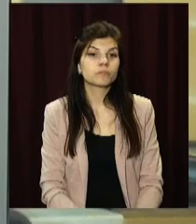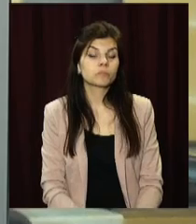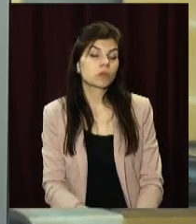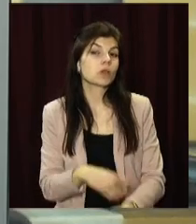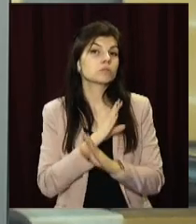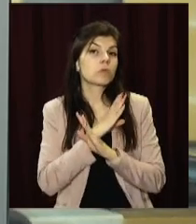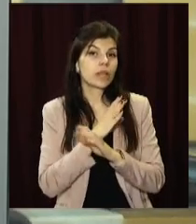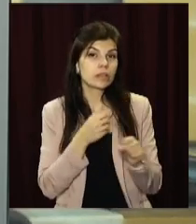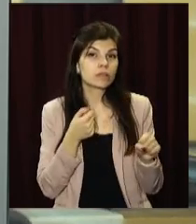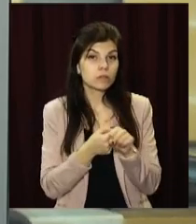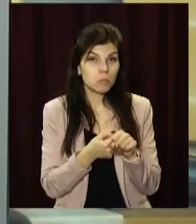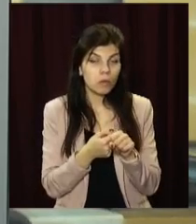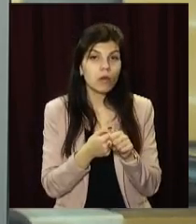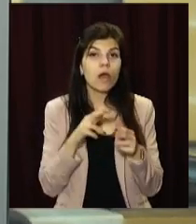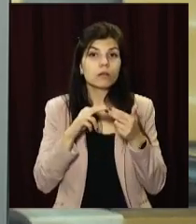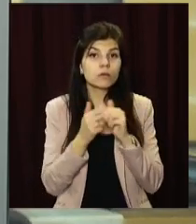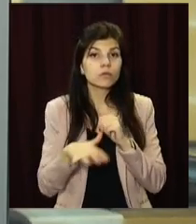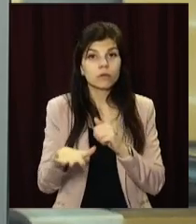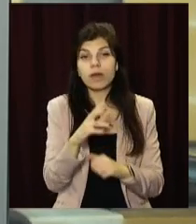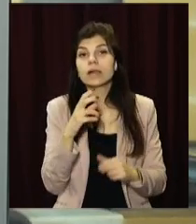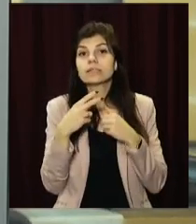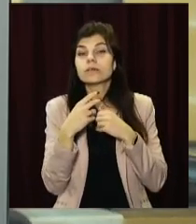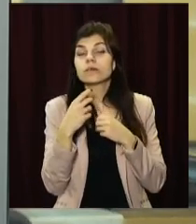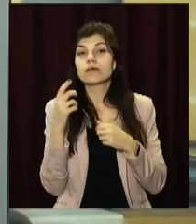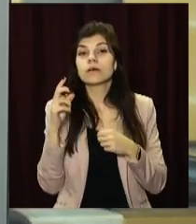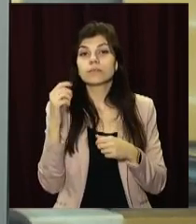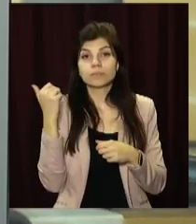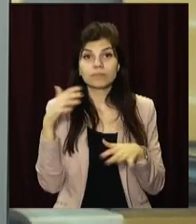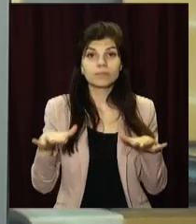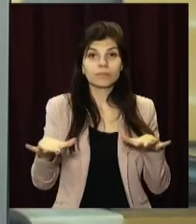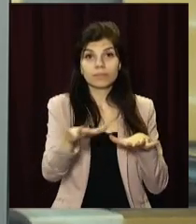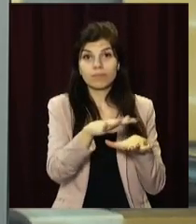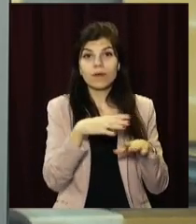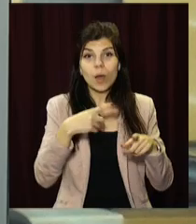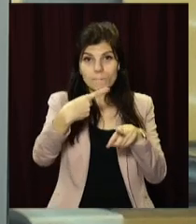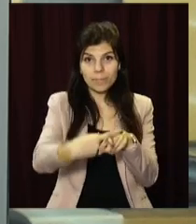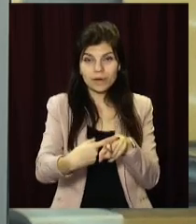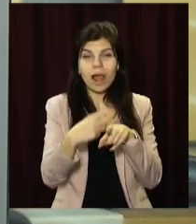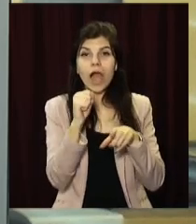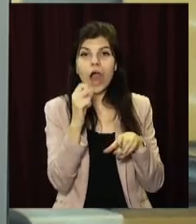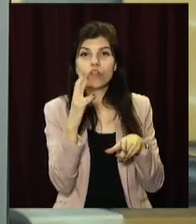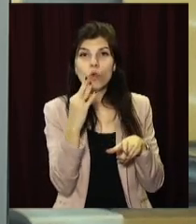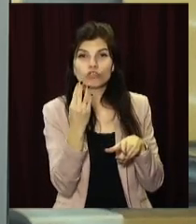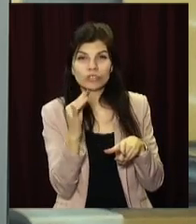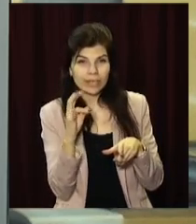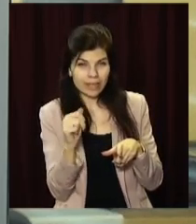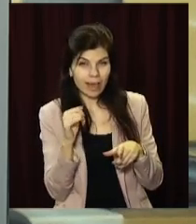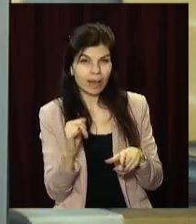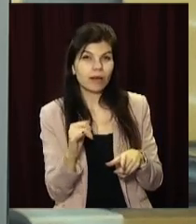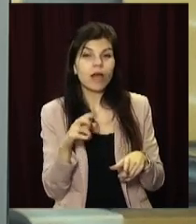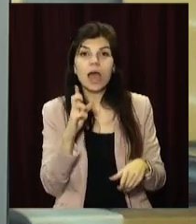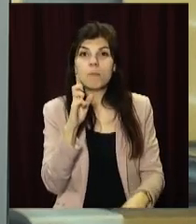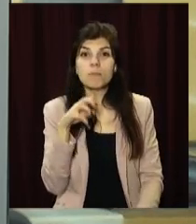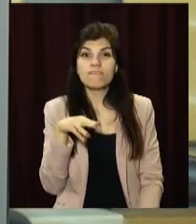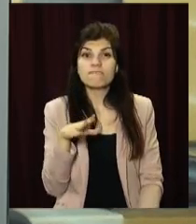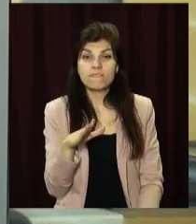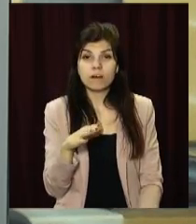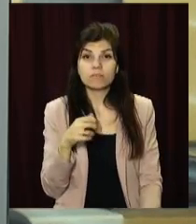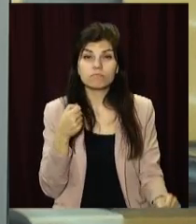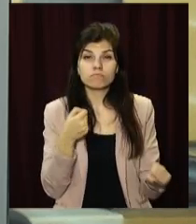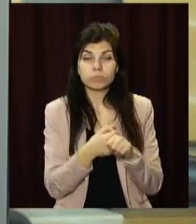Смертельна ДТП у Кам'янському. 18 березня на перехресті проспекту Аношкіна та вулиці Республіканської БМВ збив на